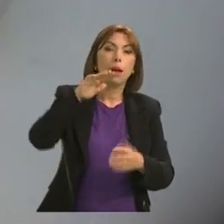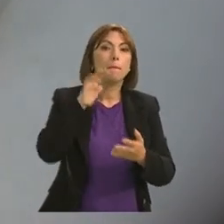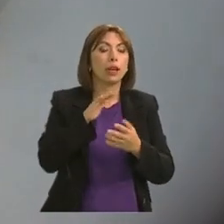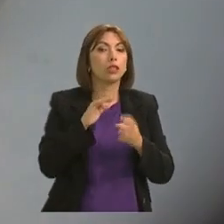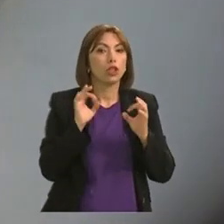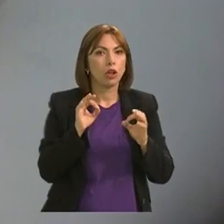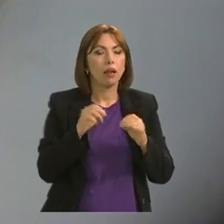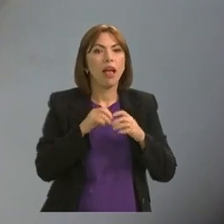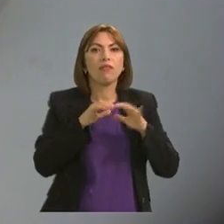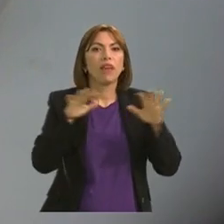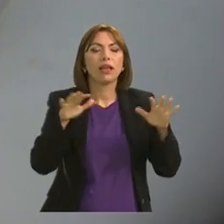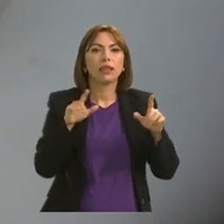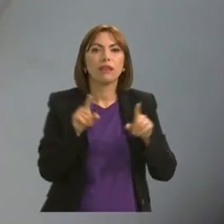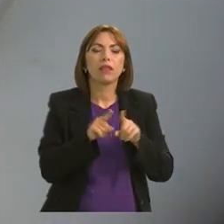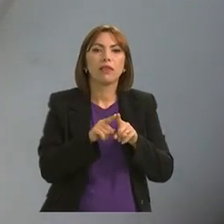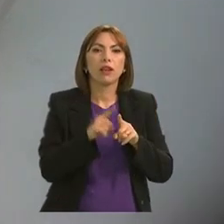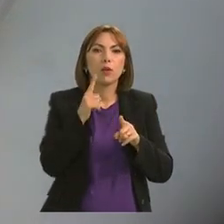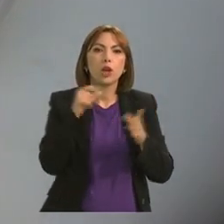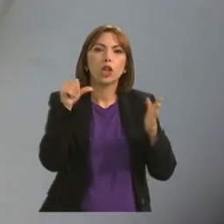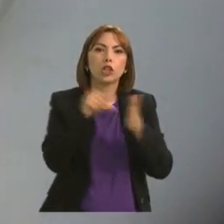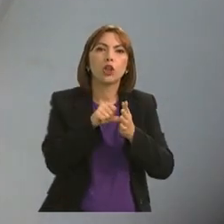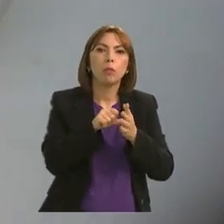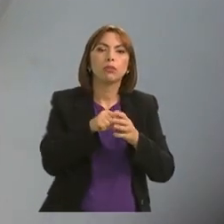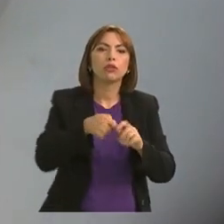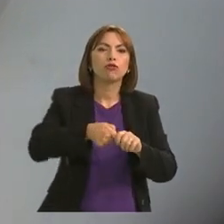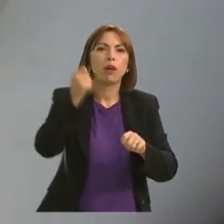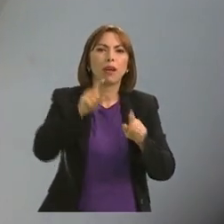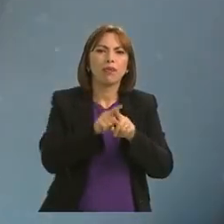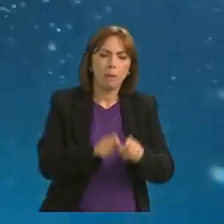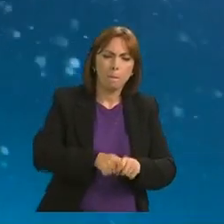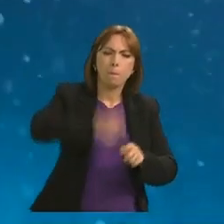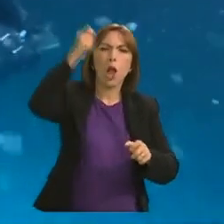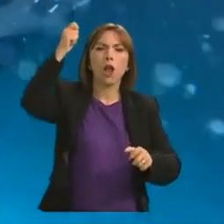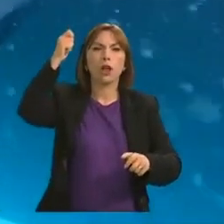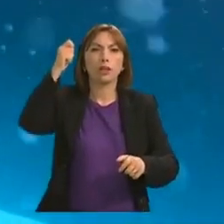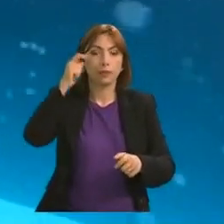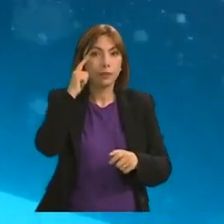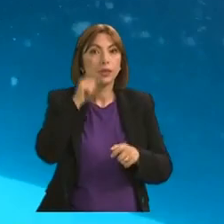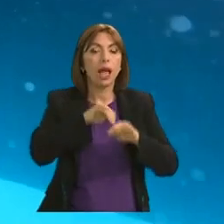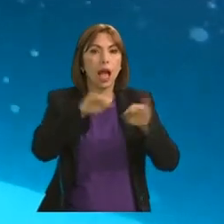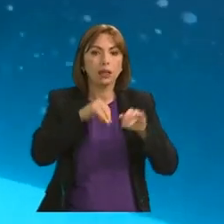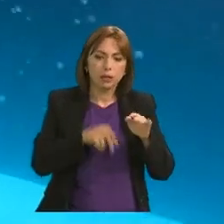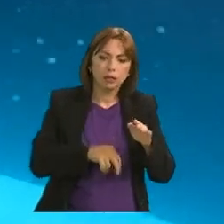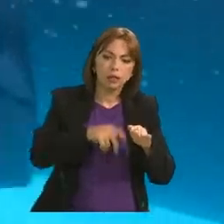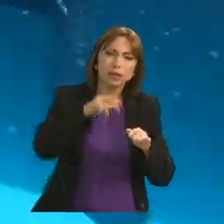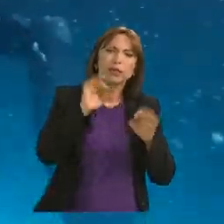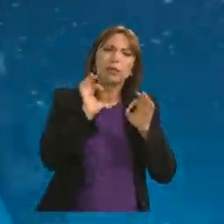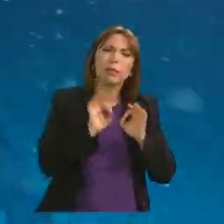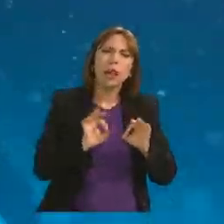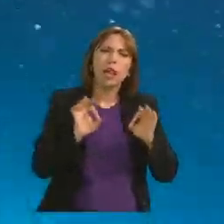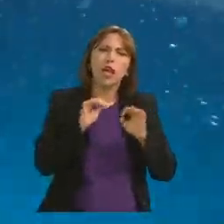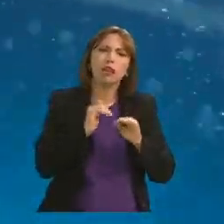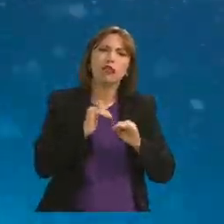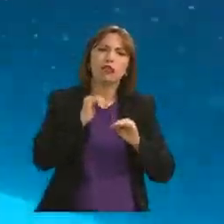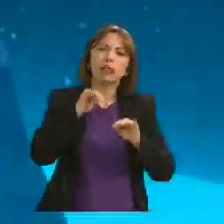normală, efectul ar fi al celui dop de șampanie care țâșnește imediat. Ieșirea din adâncuri se desfășoară întotdeauna lent.